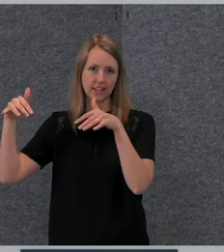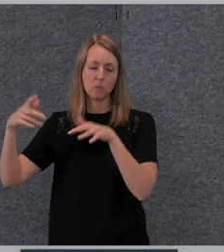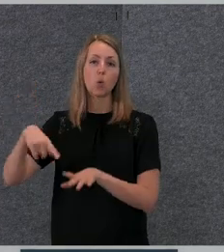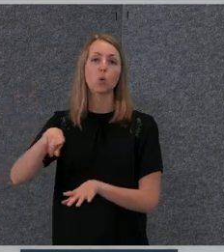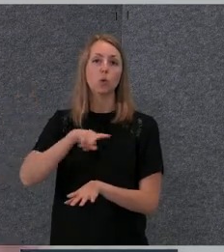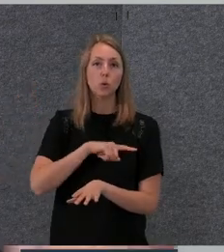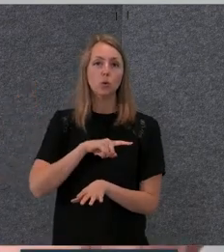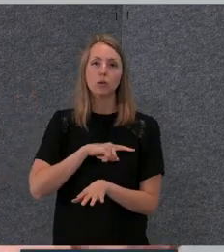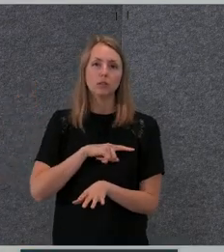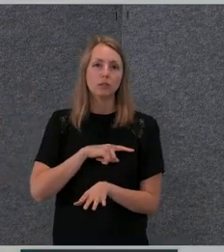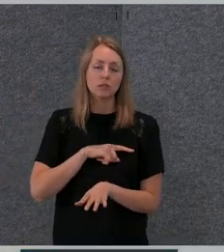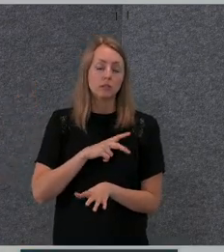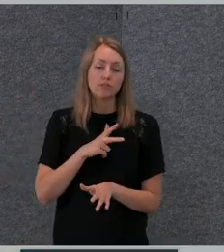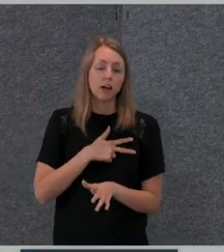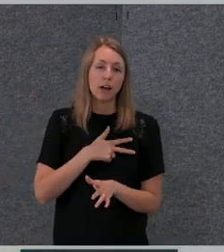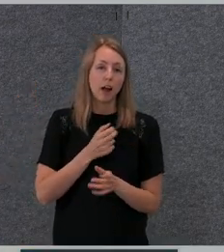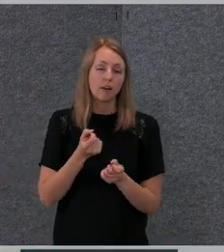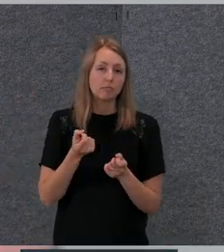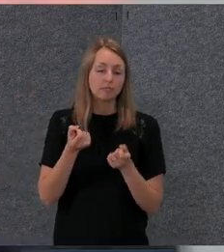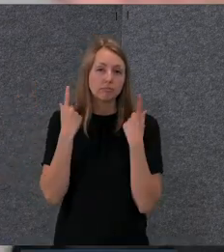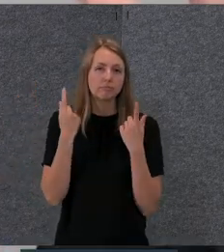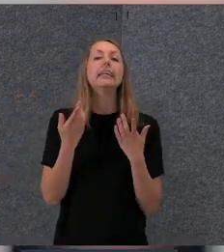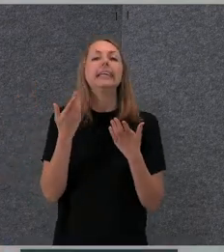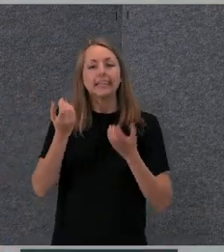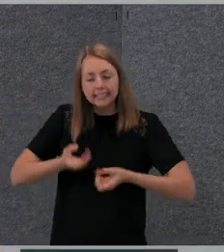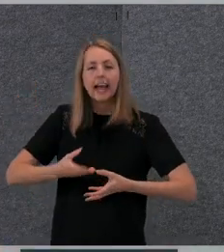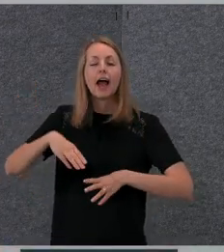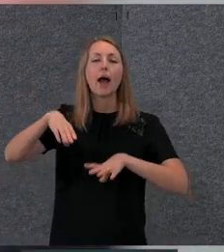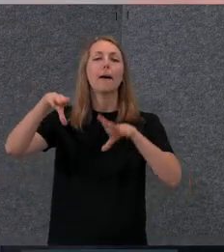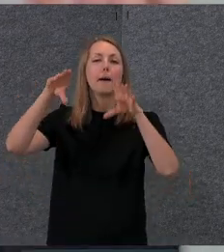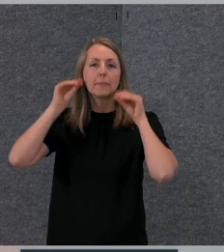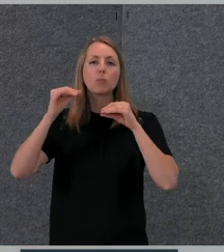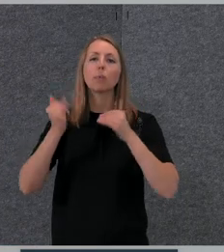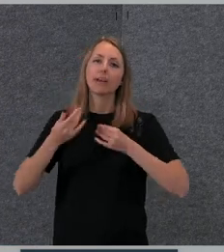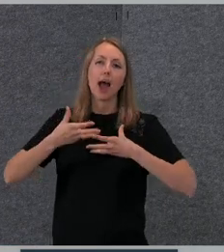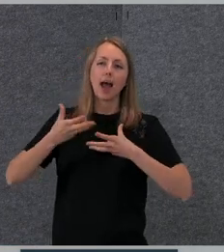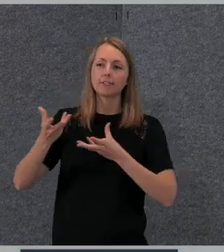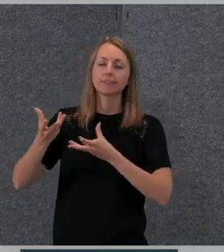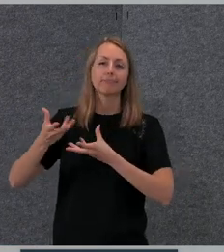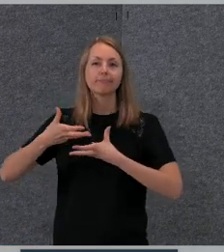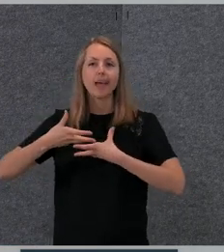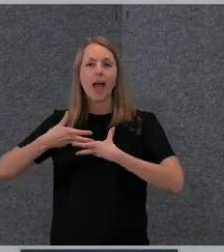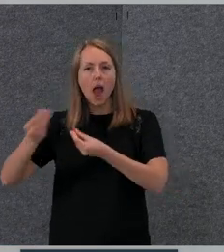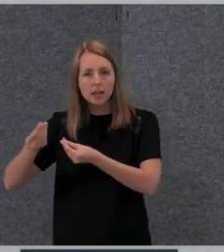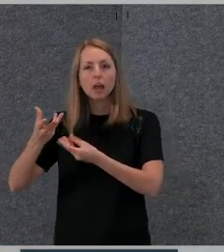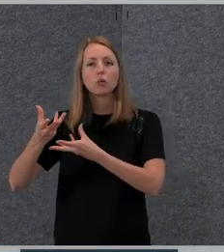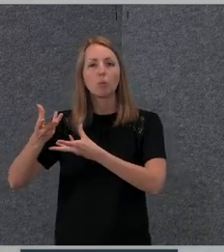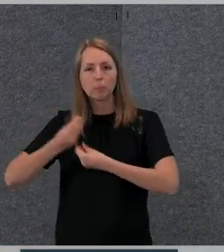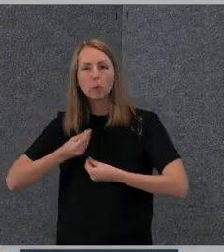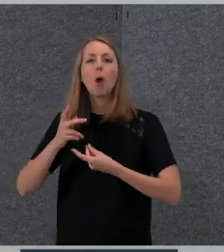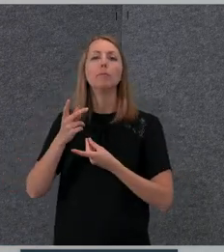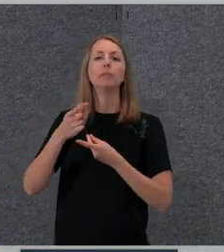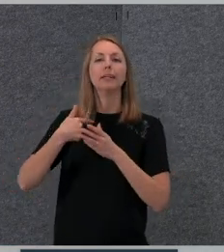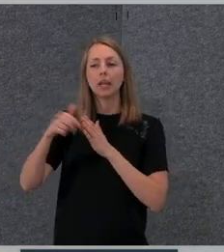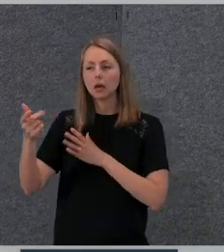habe es ganz schlicht verbaselt. Ich habe es natürlich mitbekommen, kriegt man ja Einladungen und Links und so etwas, aber ich hatte es für mich nicht